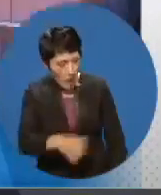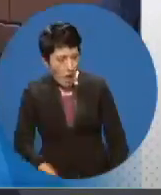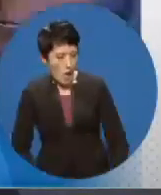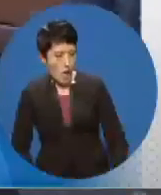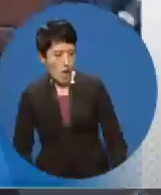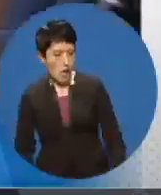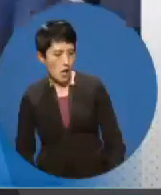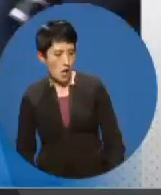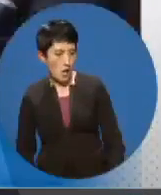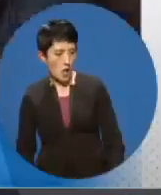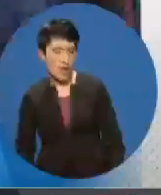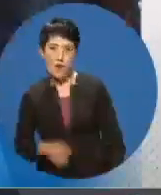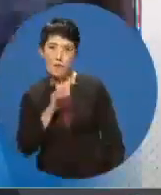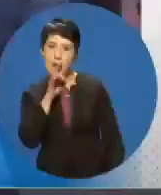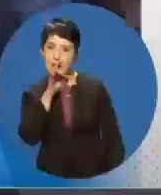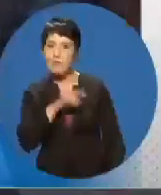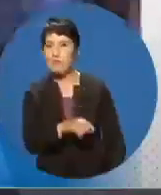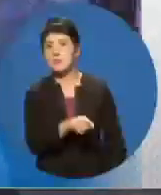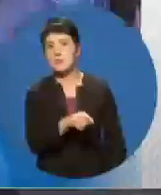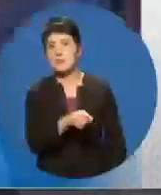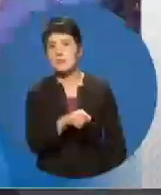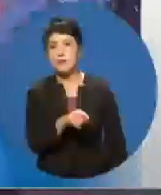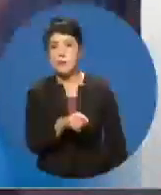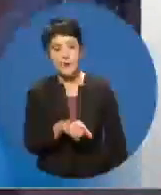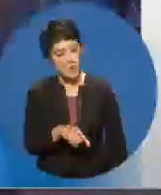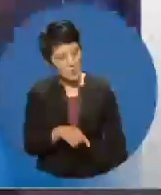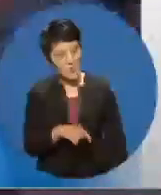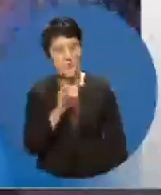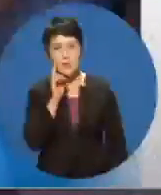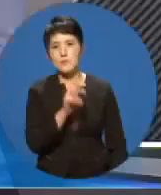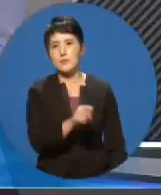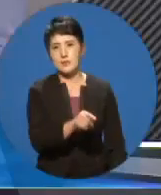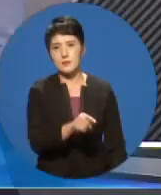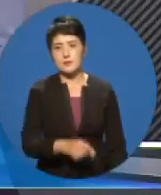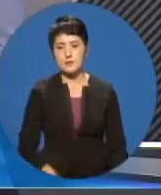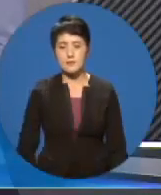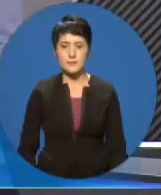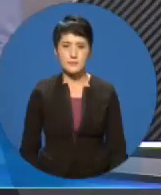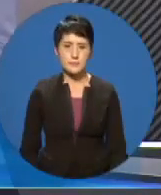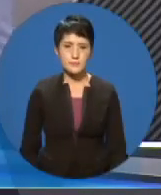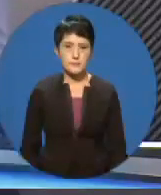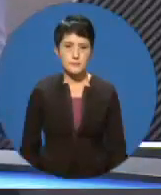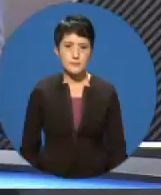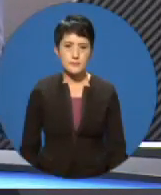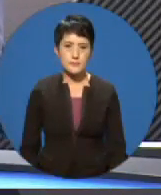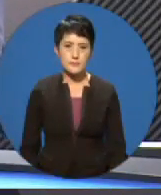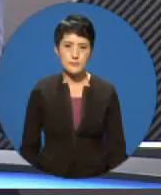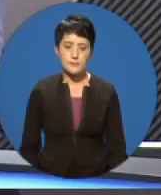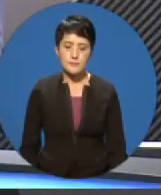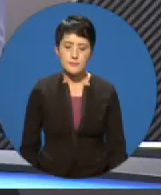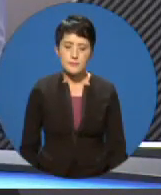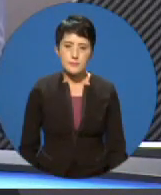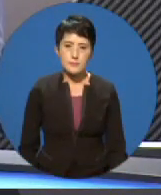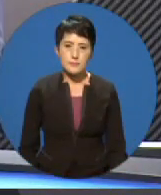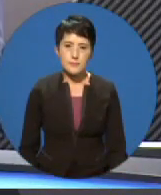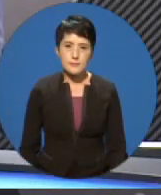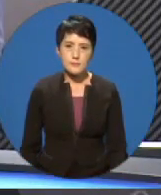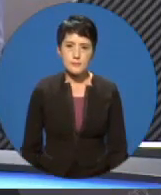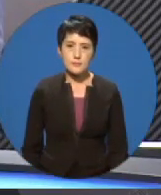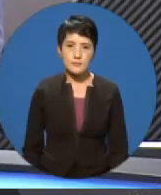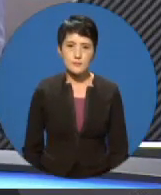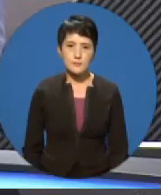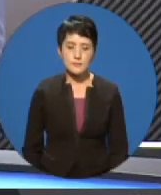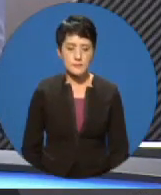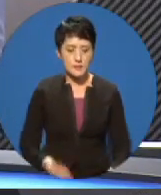약을 찾아야 된다는 그런 자체가 현실이 참 안타깝습니다. 네. 방금 이야기가 조금 저희가 이야기를 나눠봤는데 사실은